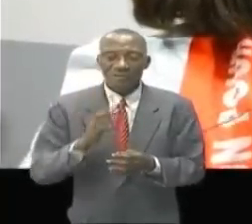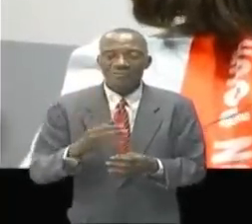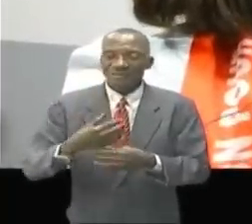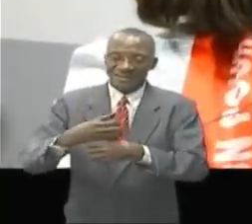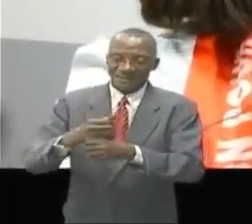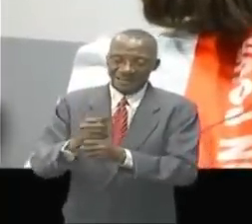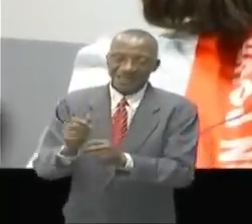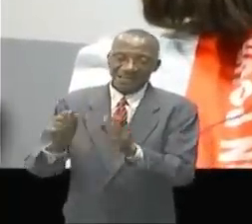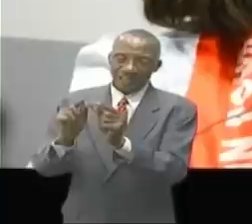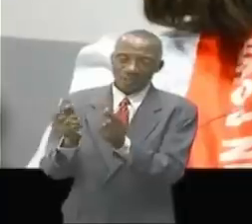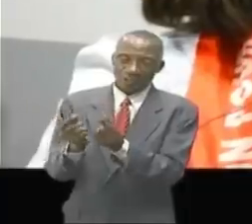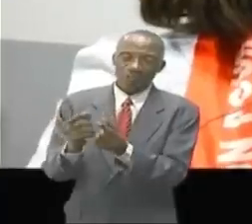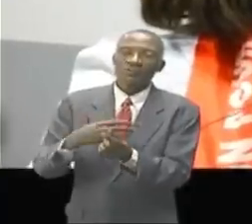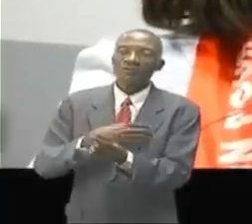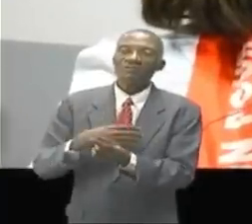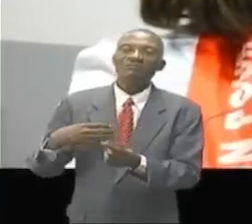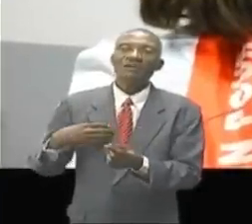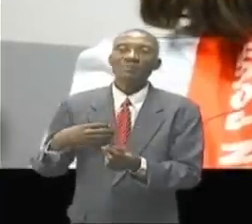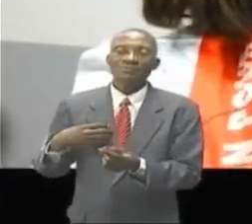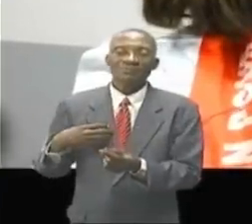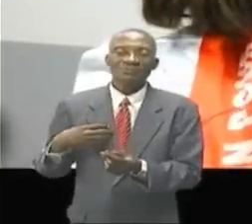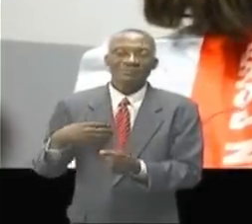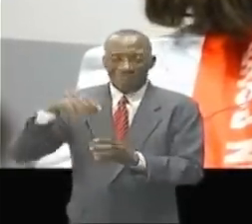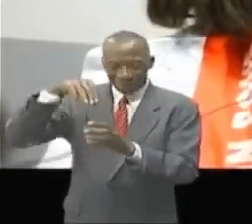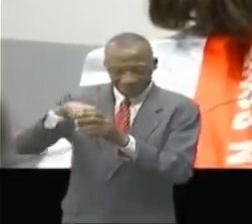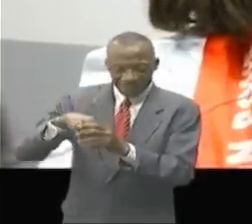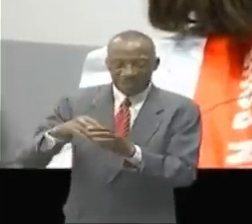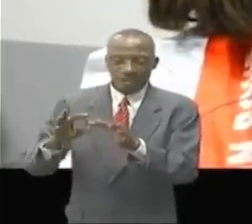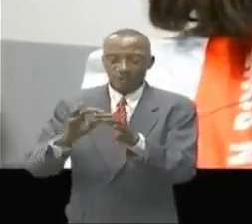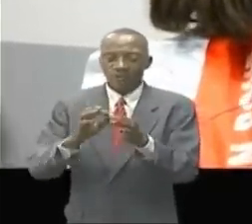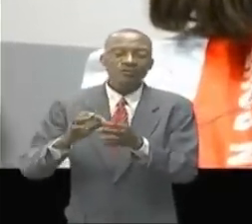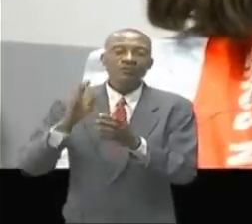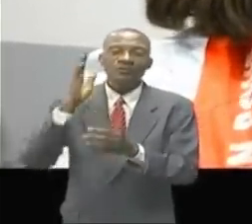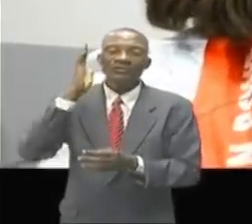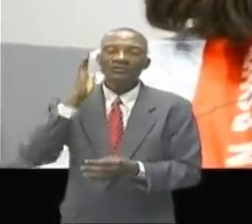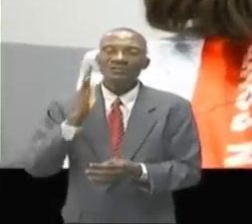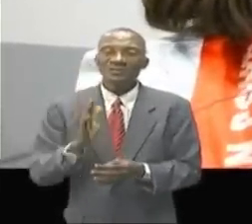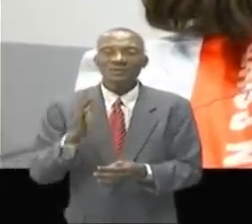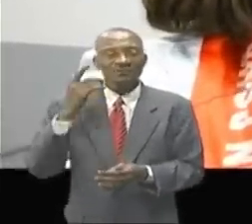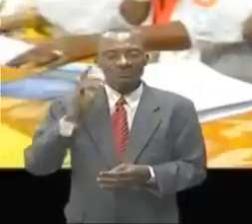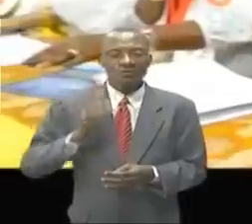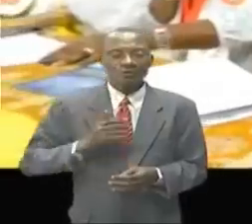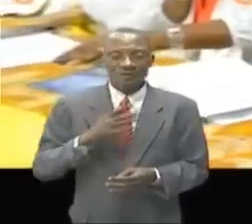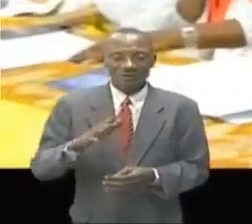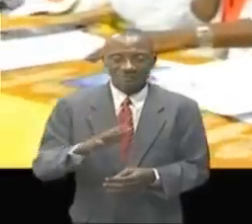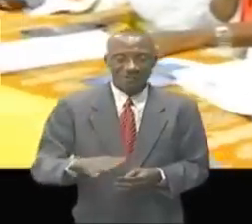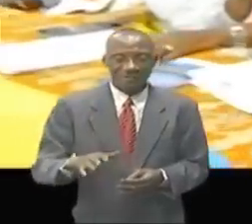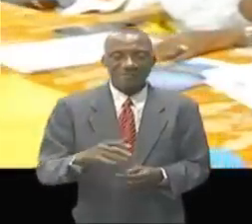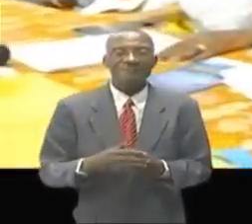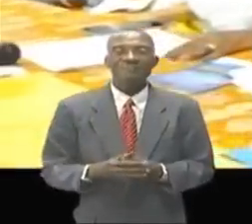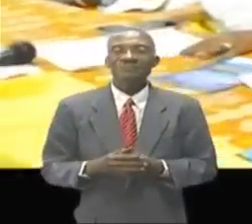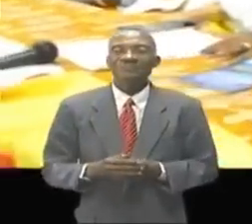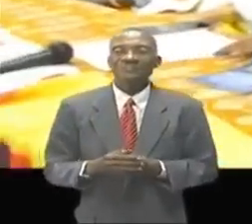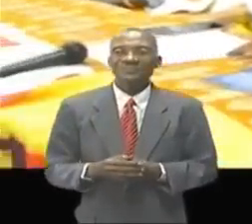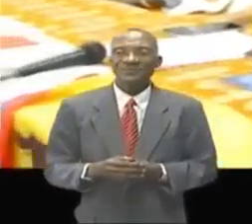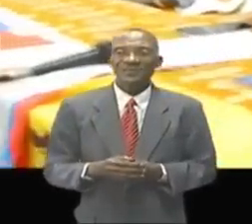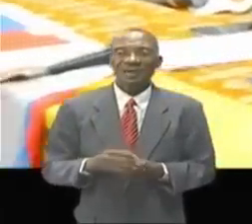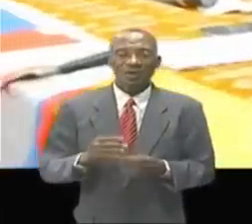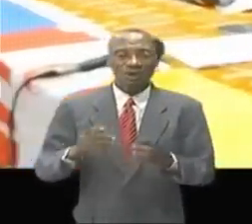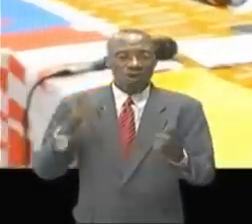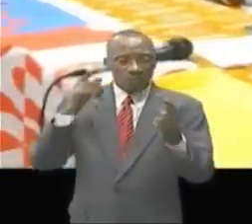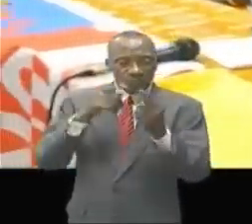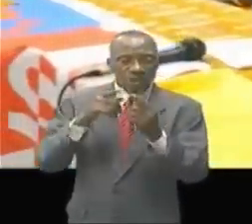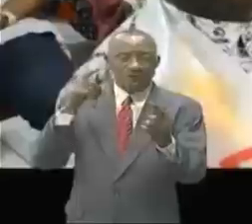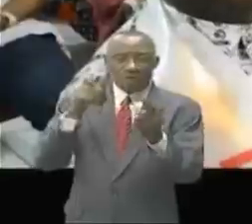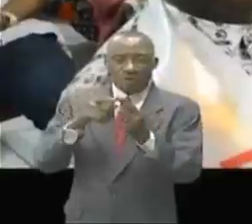regroupement femmes politiques de l'Union sacrée de la nation, RFUS en sigle. En dehors de son objectif de fédérer les